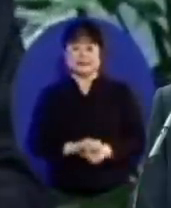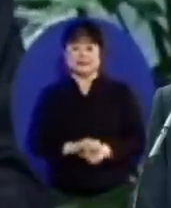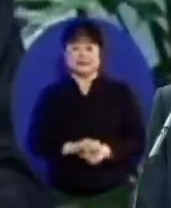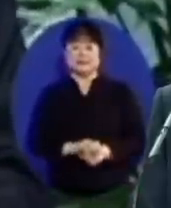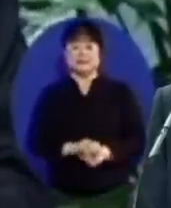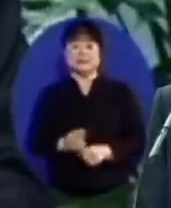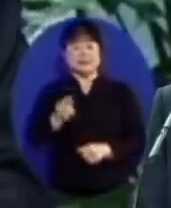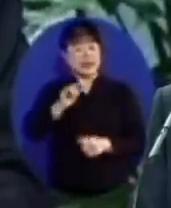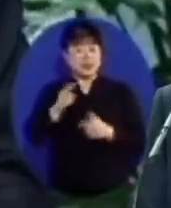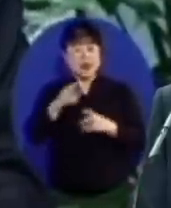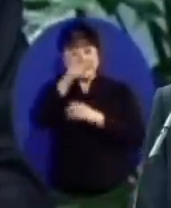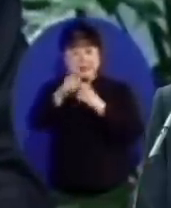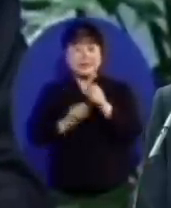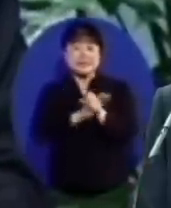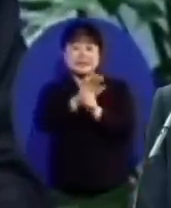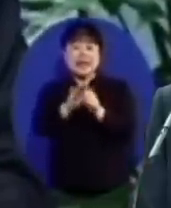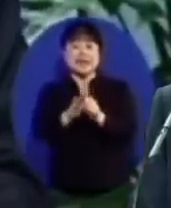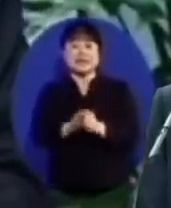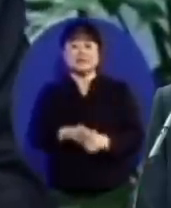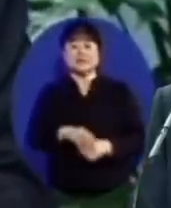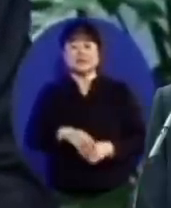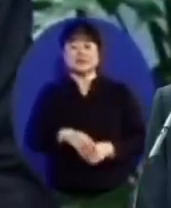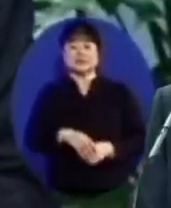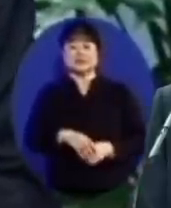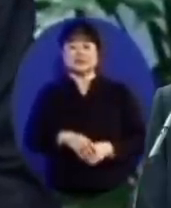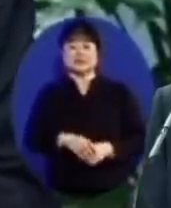아닙니다. 하나님의 사랑이 넓고